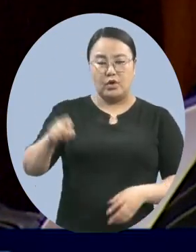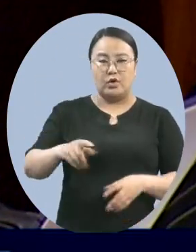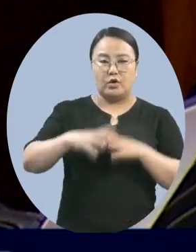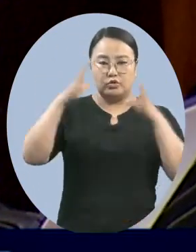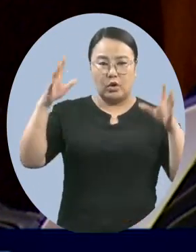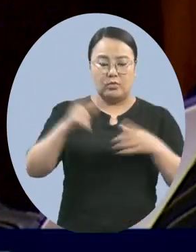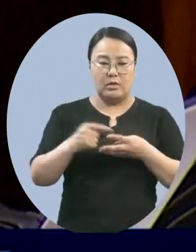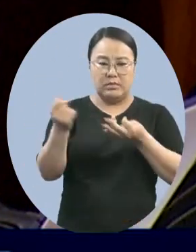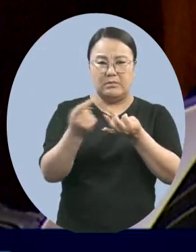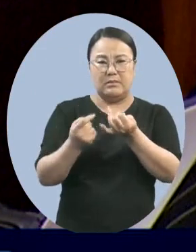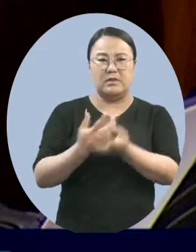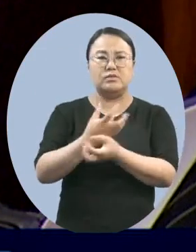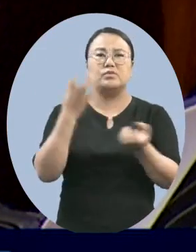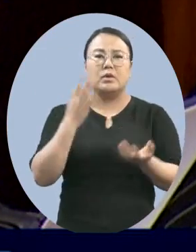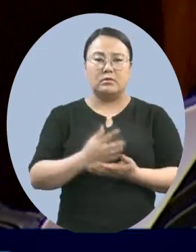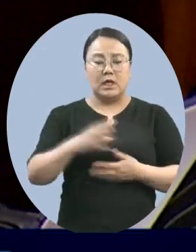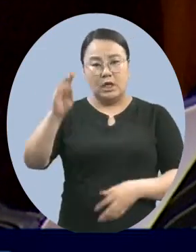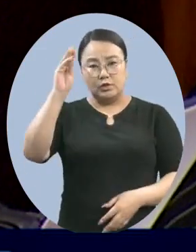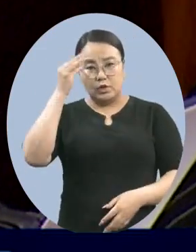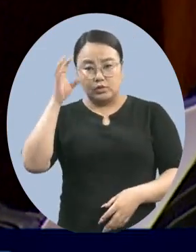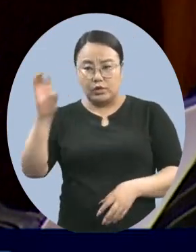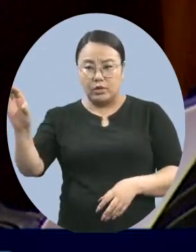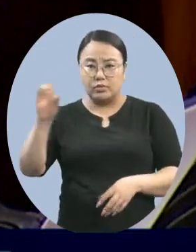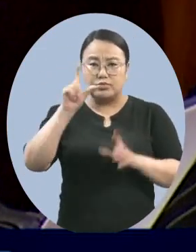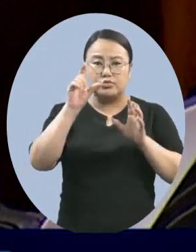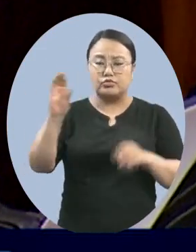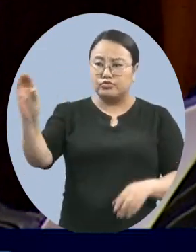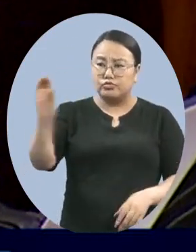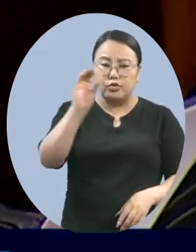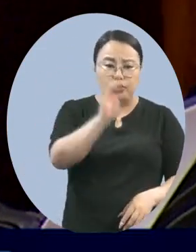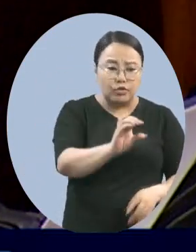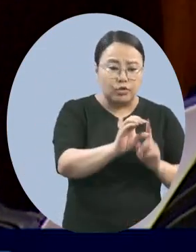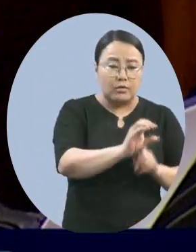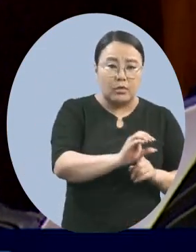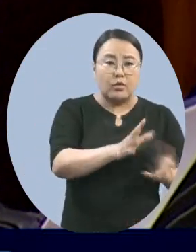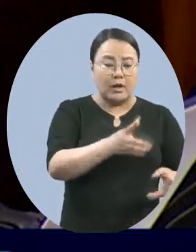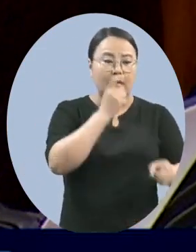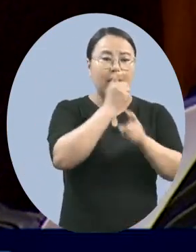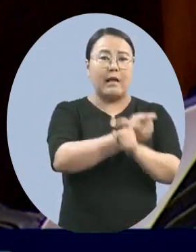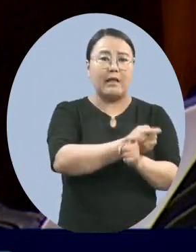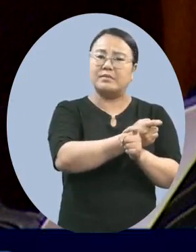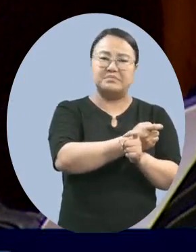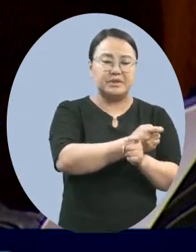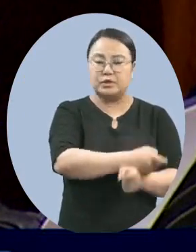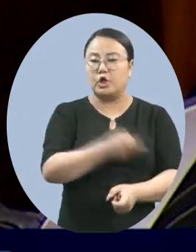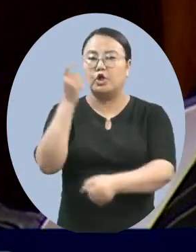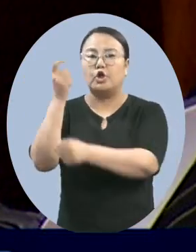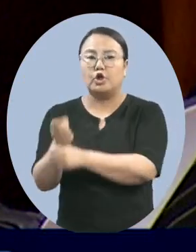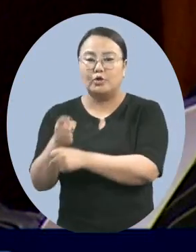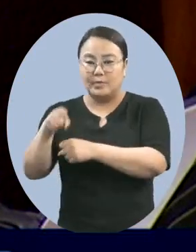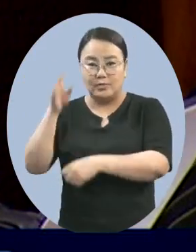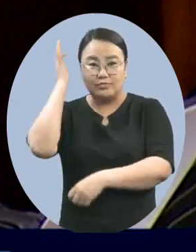олон зүрчэл эний цаана яваад байна шүү дээ. Тэгэхээр тодорхой хэсэг хэмжээг энийн дээр тэр халамжаас хөдөлмөрт гэдэг бодлого